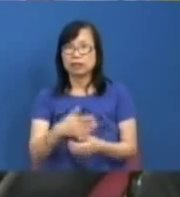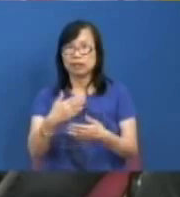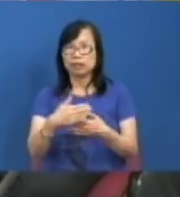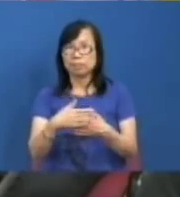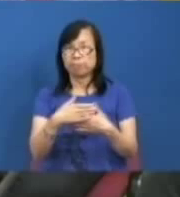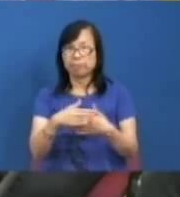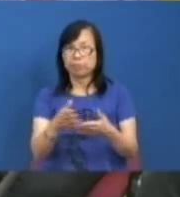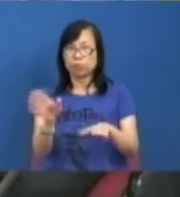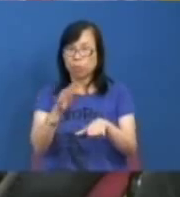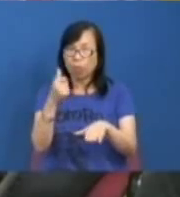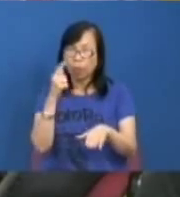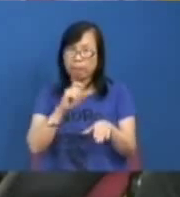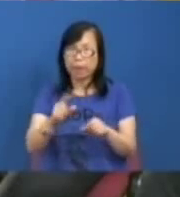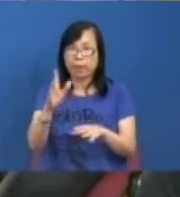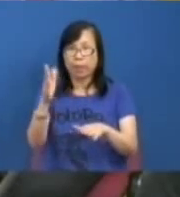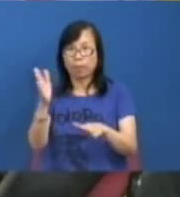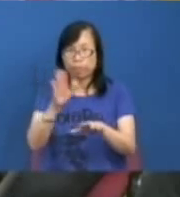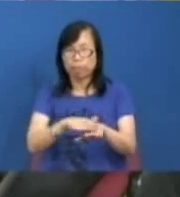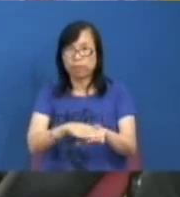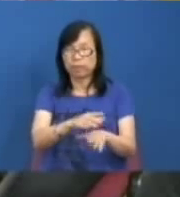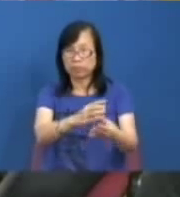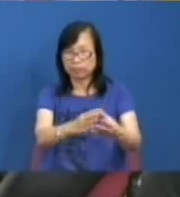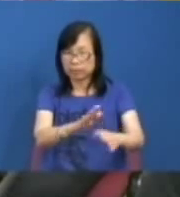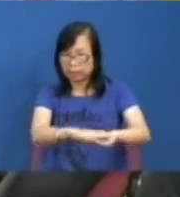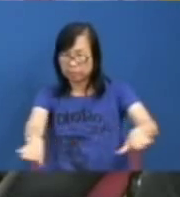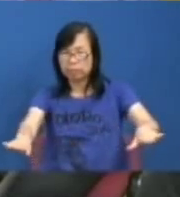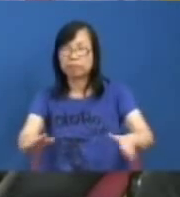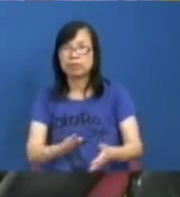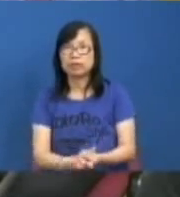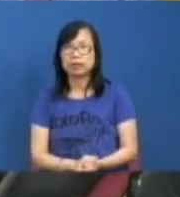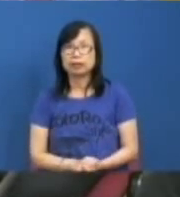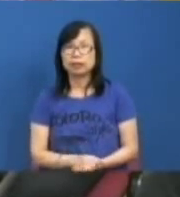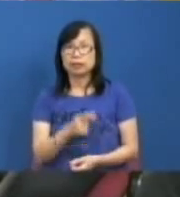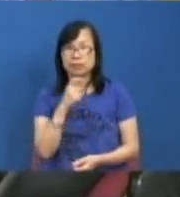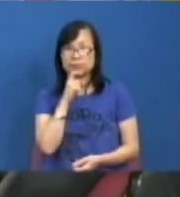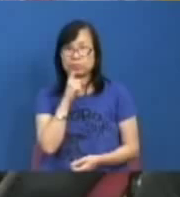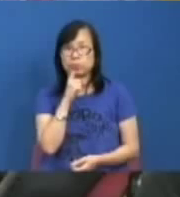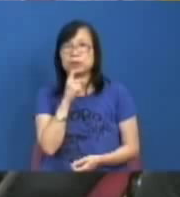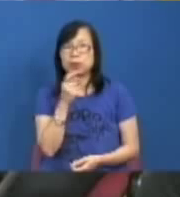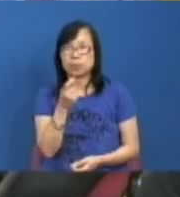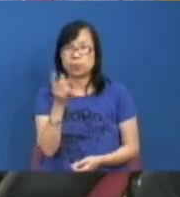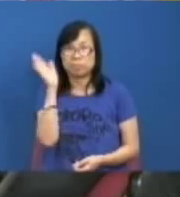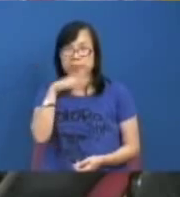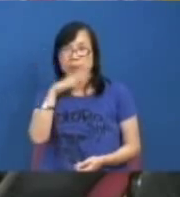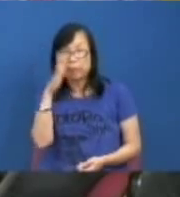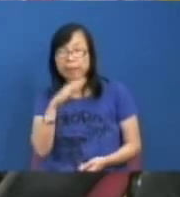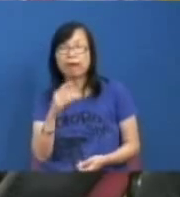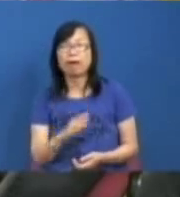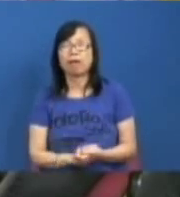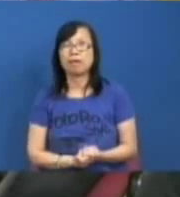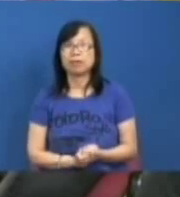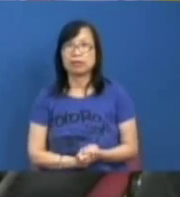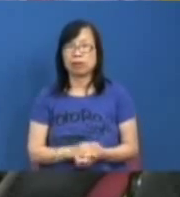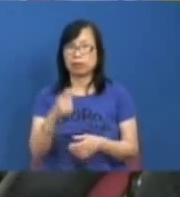在個地底上、第二不多不少都會有少少臭味啦、尤其你去清嗰陣